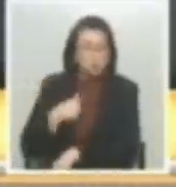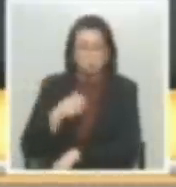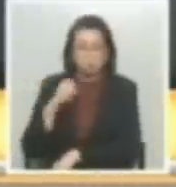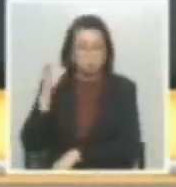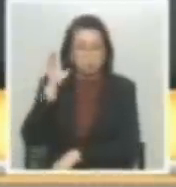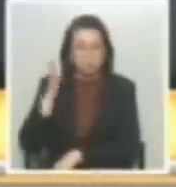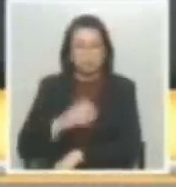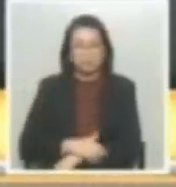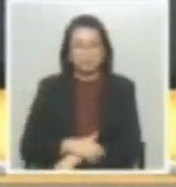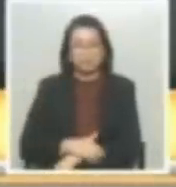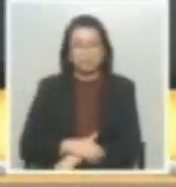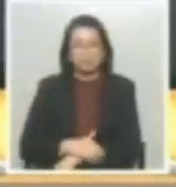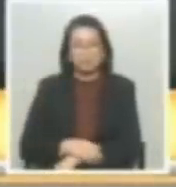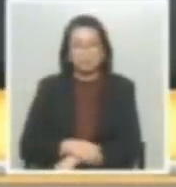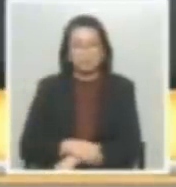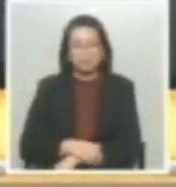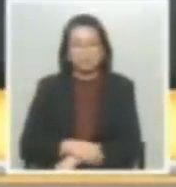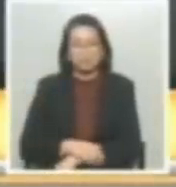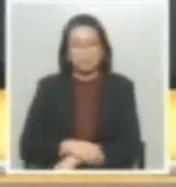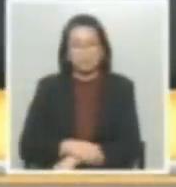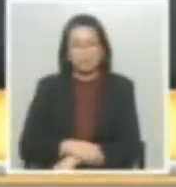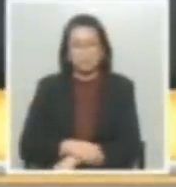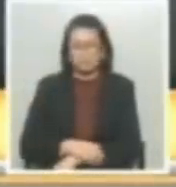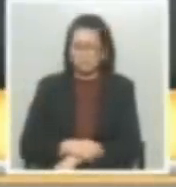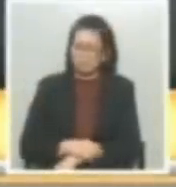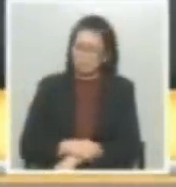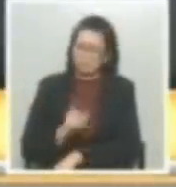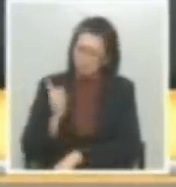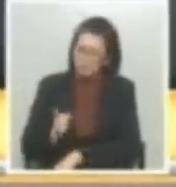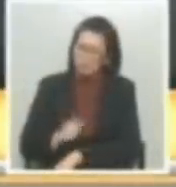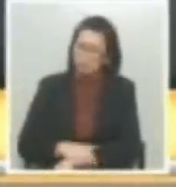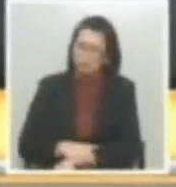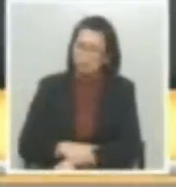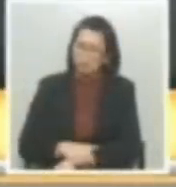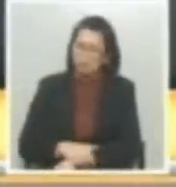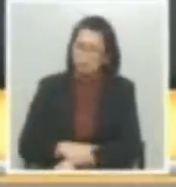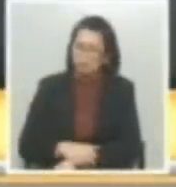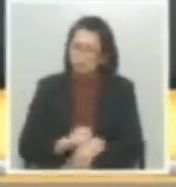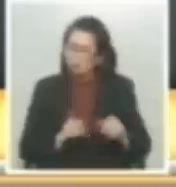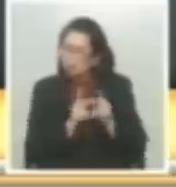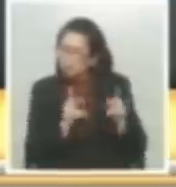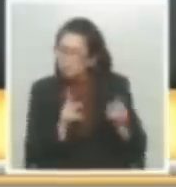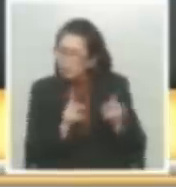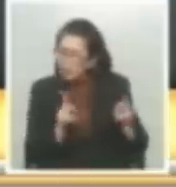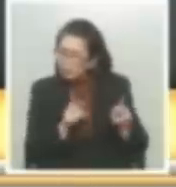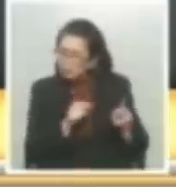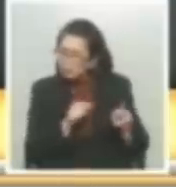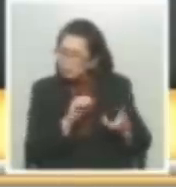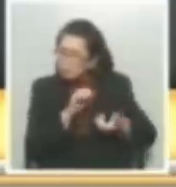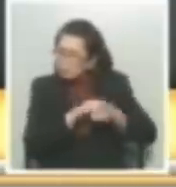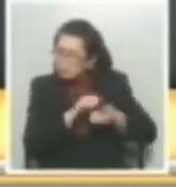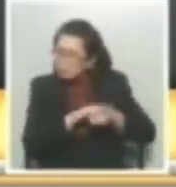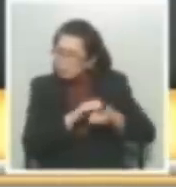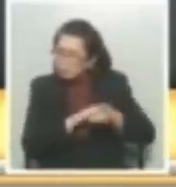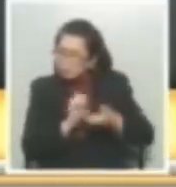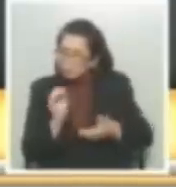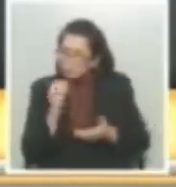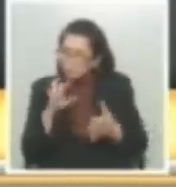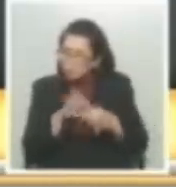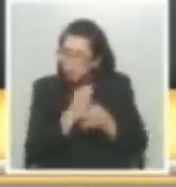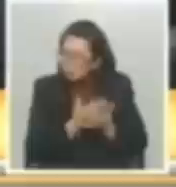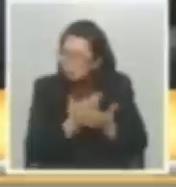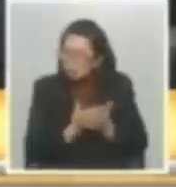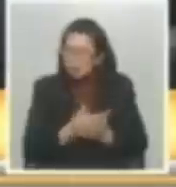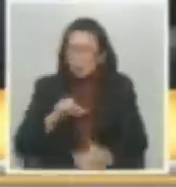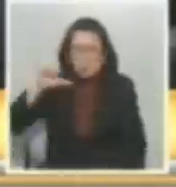ม่เชื่อเลยฮะท่านประธานนะผมไม่เชื่อมันเป็นไปไม่ได้หรอกถ้าคณะกรรมการทำอย่างนั้นนะผมเชื่อว่าก็เล